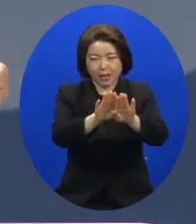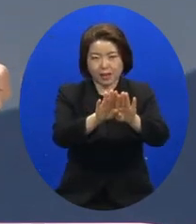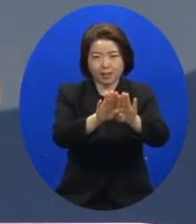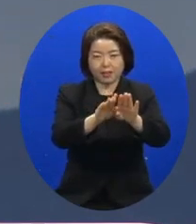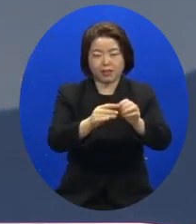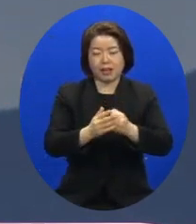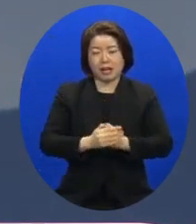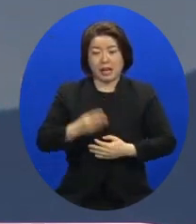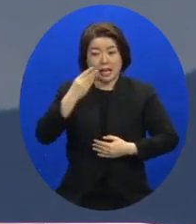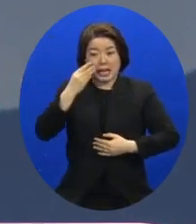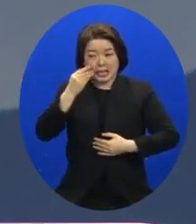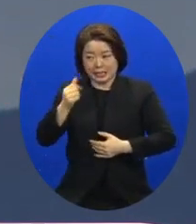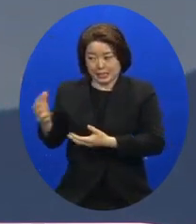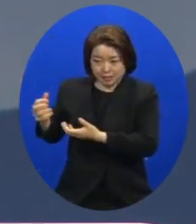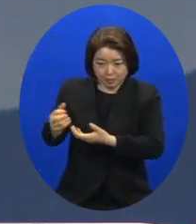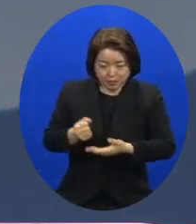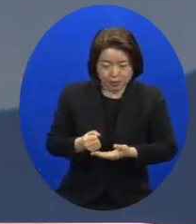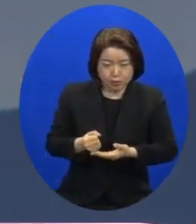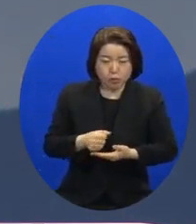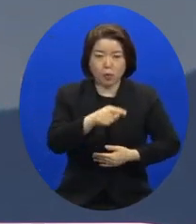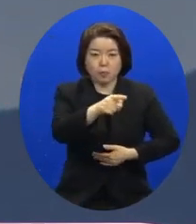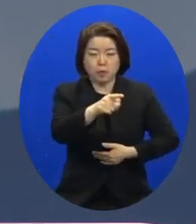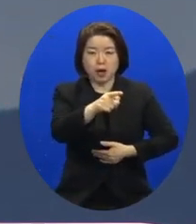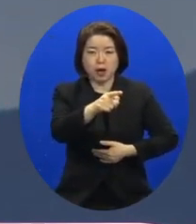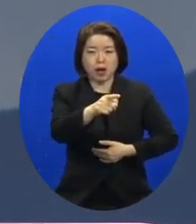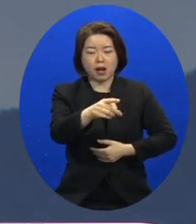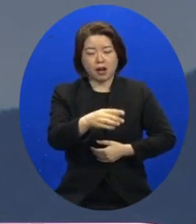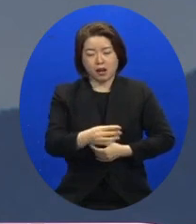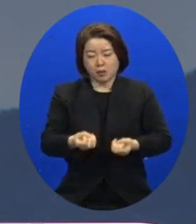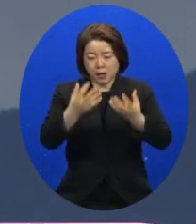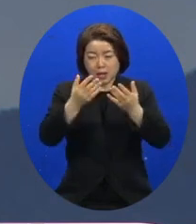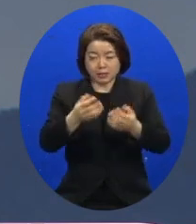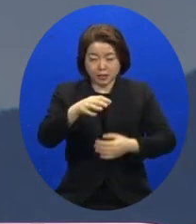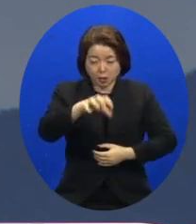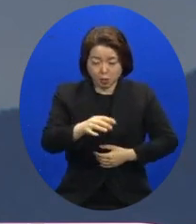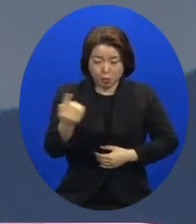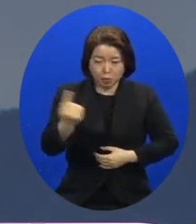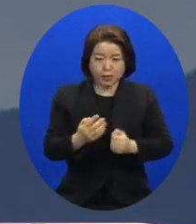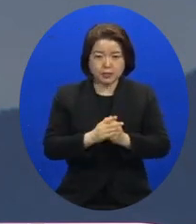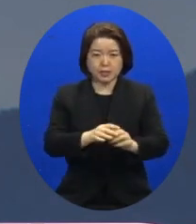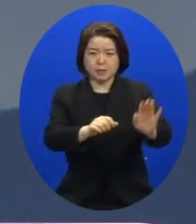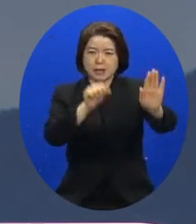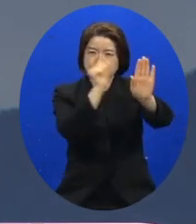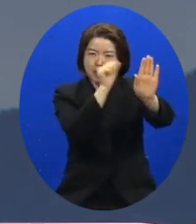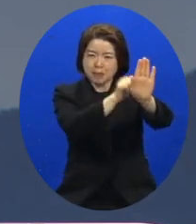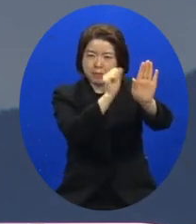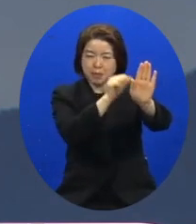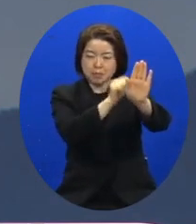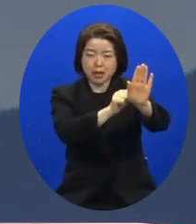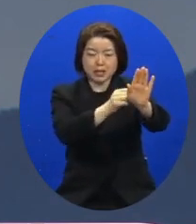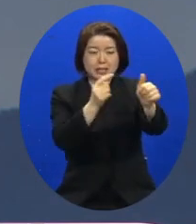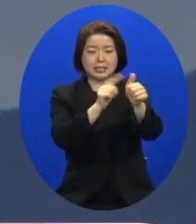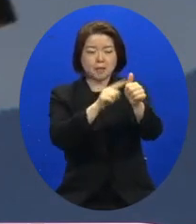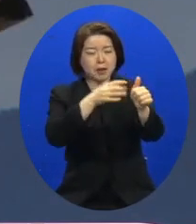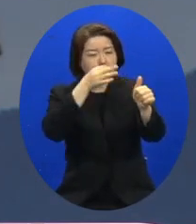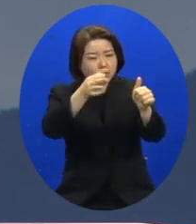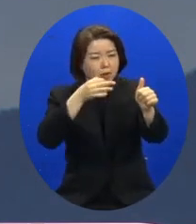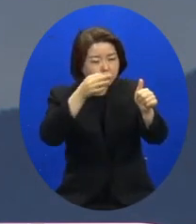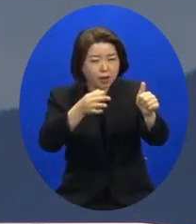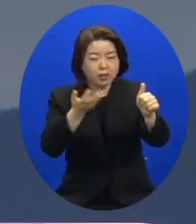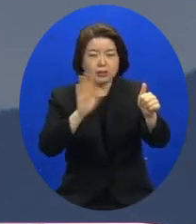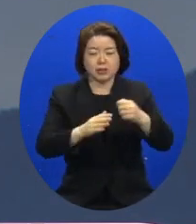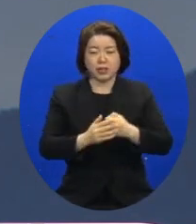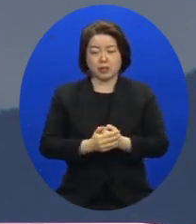구해서 잔치집에 와서 그 신랑을 부르고 불렀는데 신랑이 내가 너를 도무지